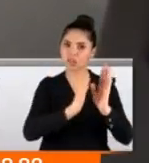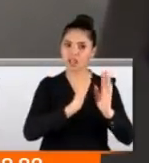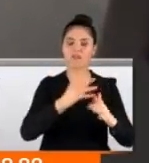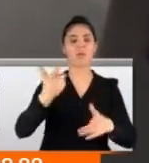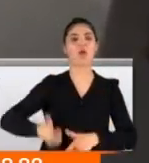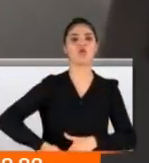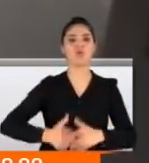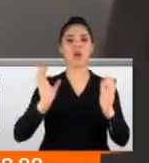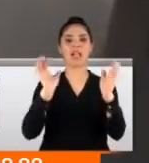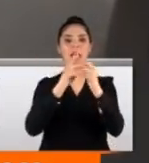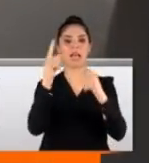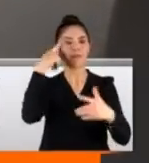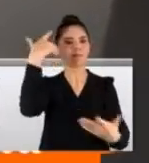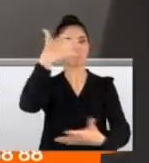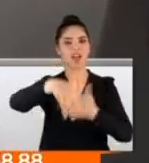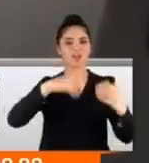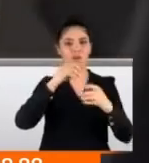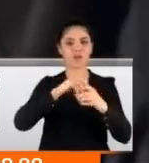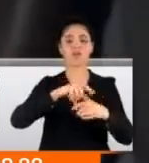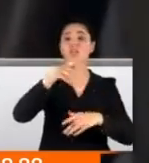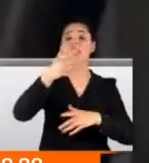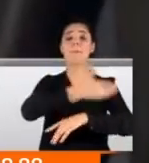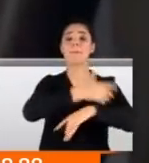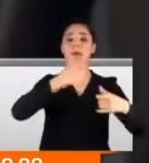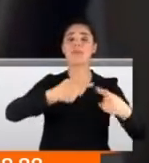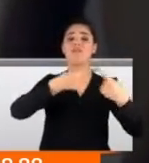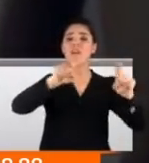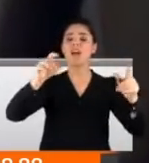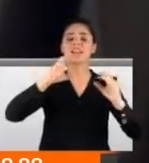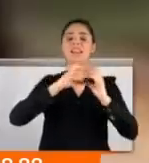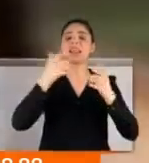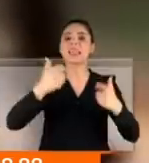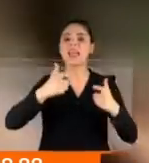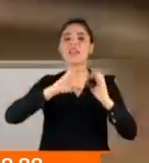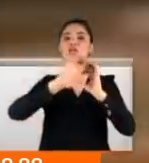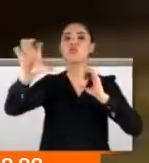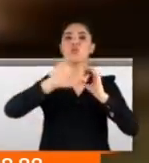güvenlik güçlerinin dikkatini dağıtmak için şehrin farklı noktalarındaki tünelleri patlattılar.